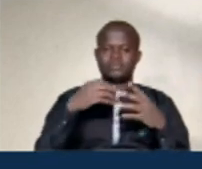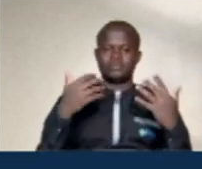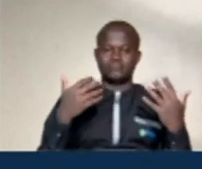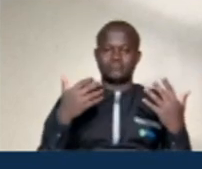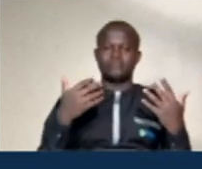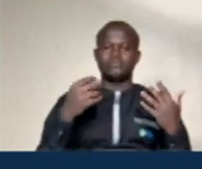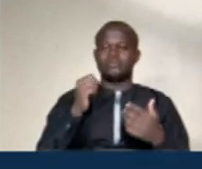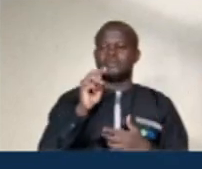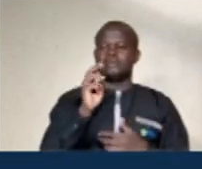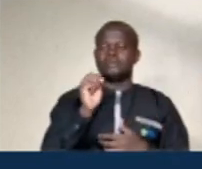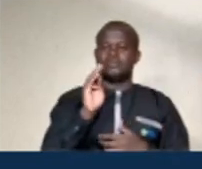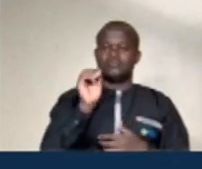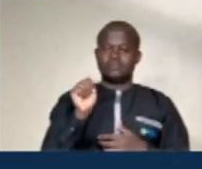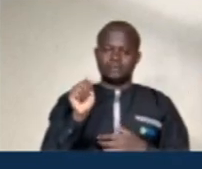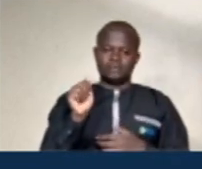IPRC Tumba